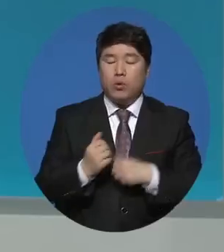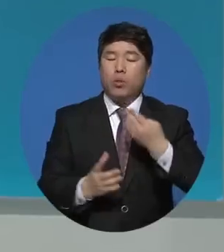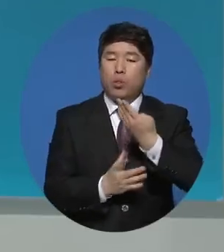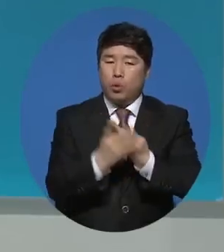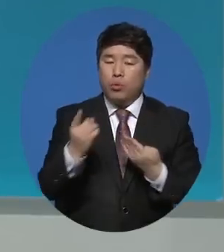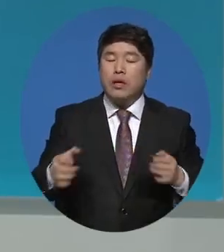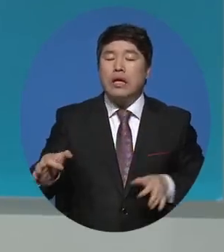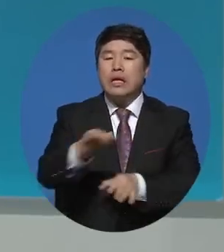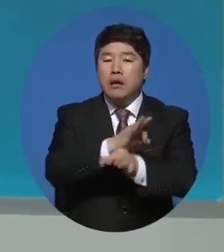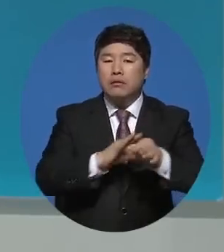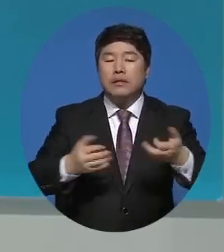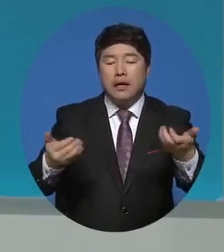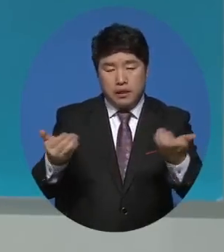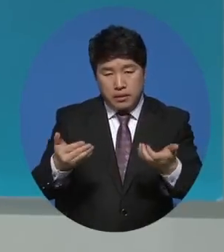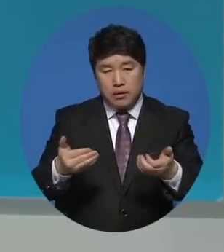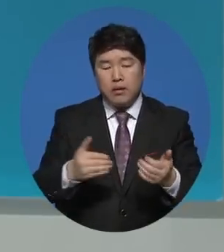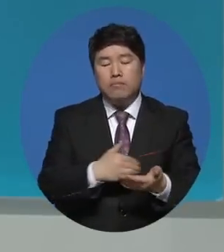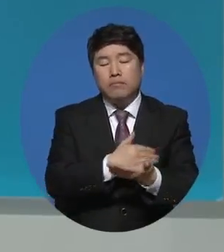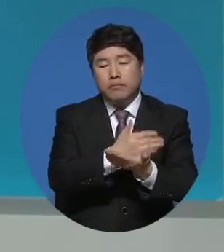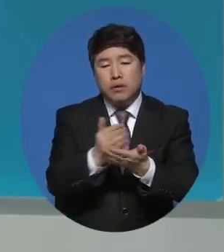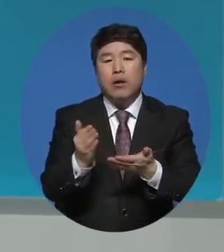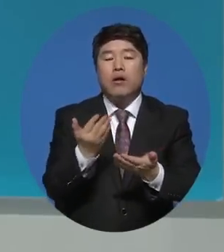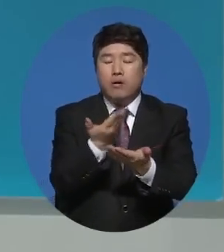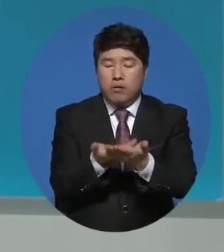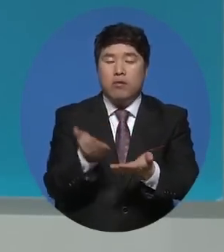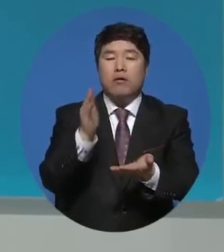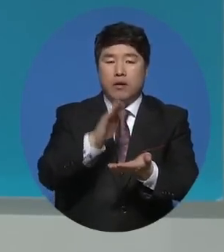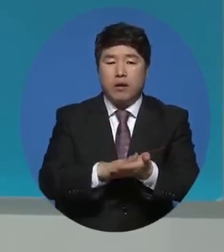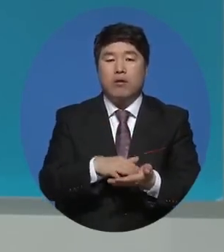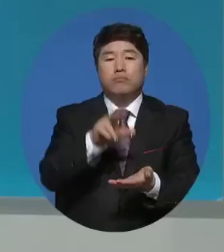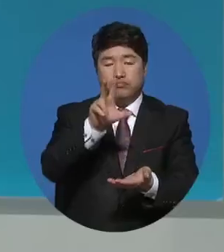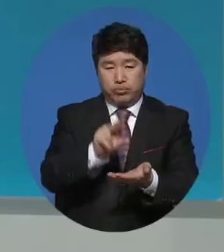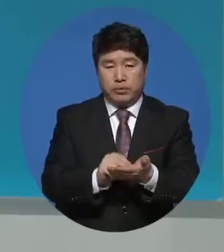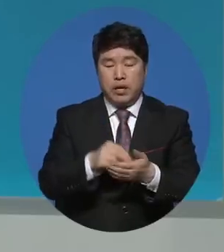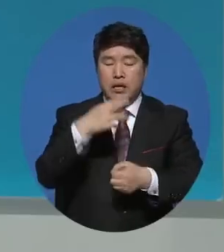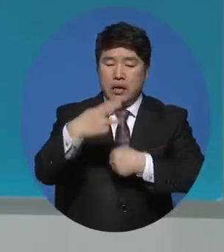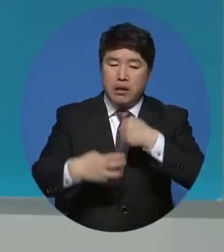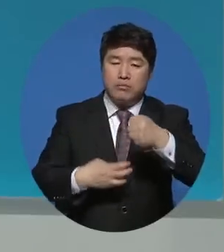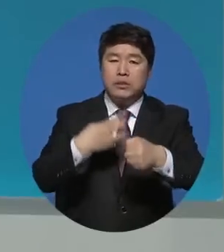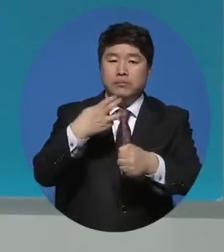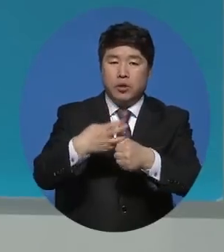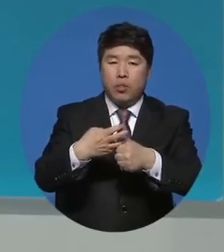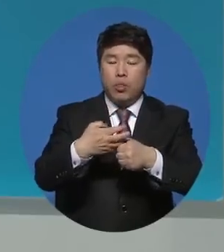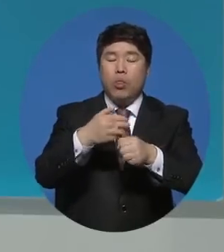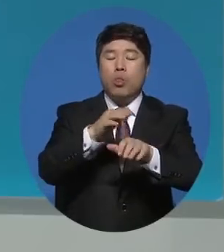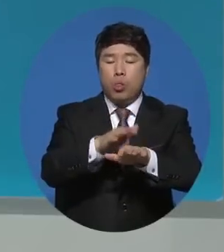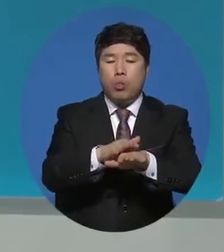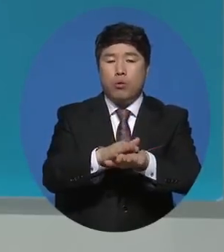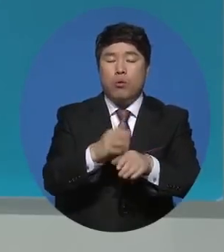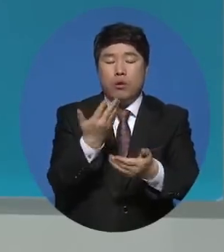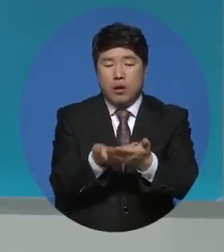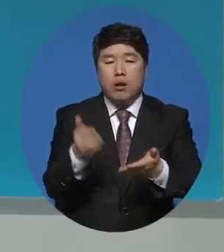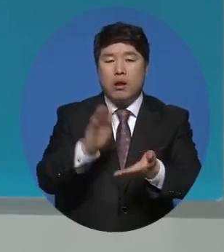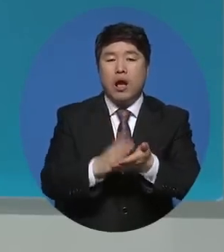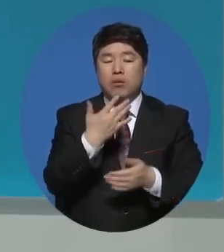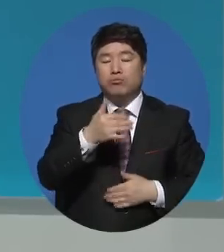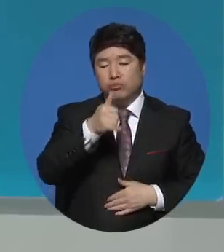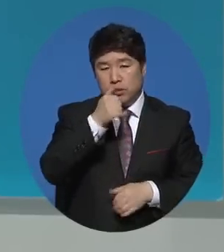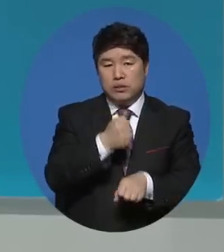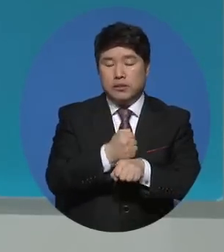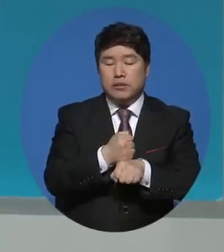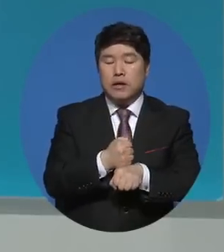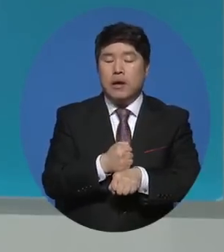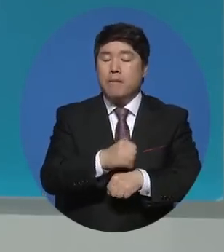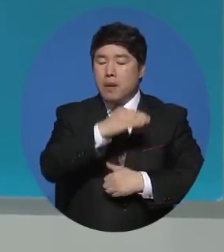경제 노동 이런 여러 개혁들을 30년을 놓고 개혁할 수 있는 일관성 있는 정책을 갈 수